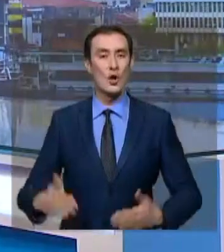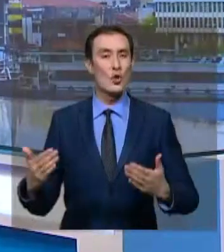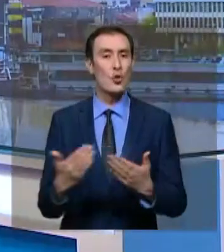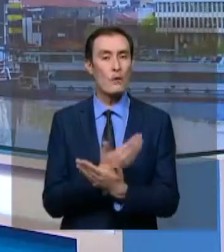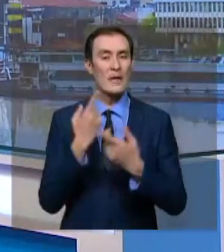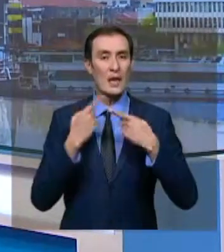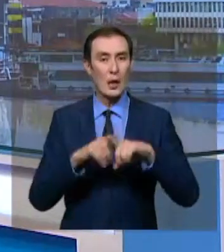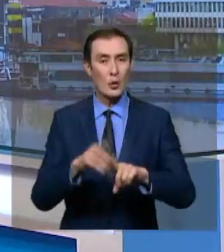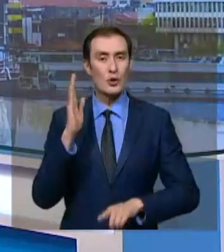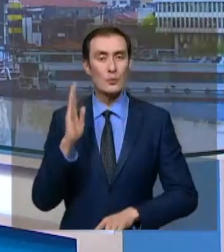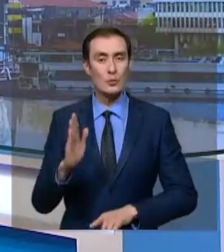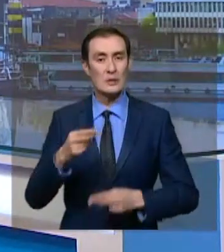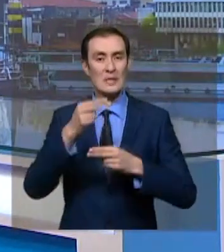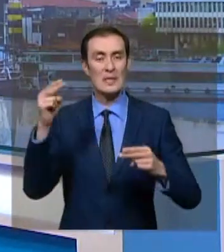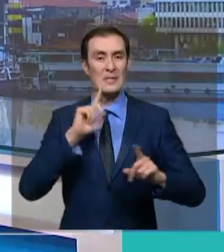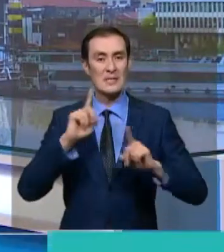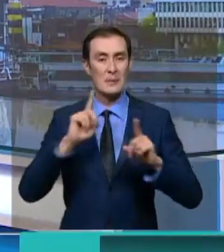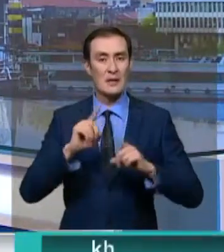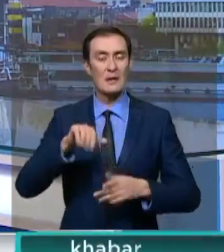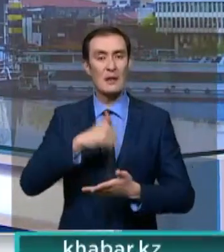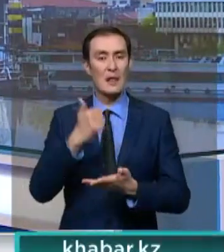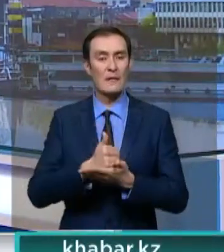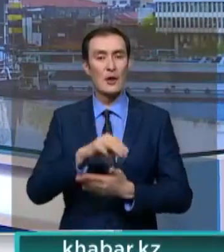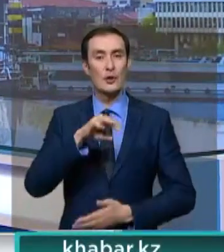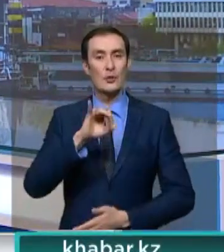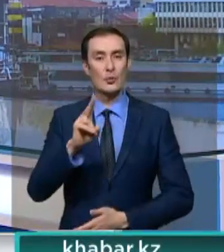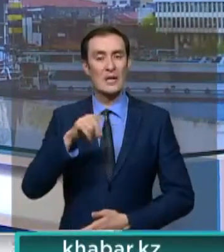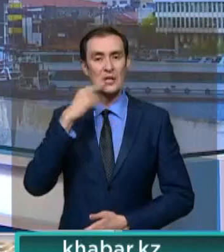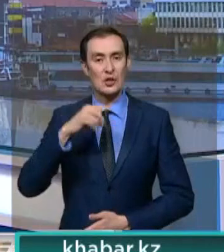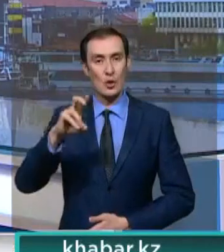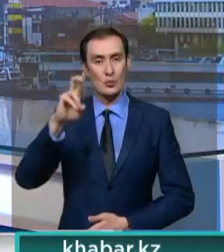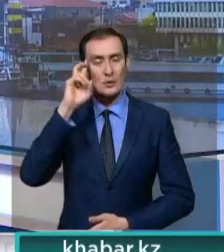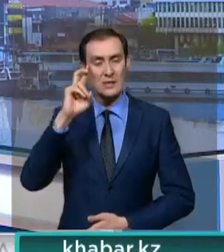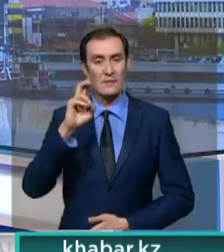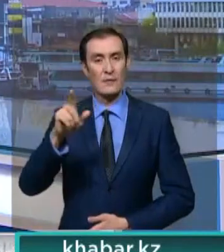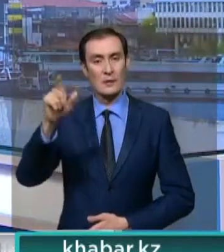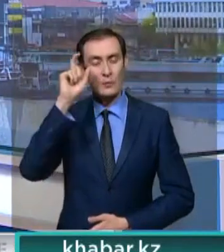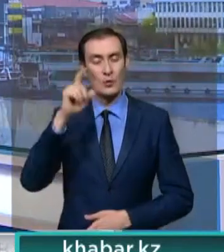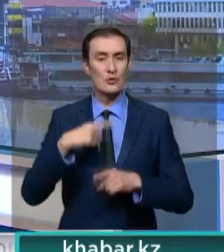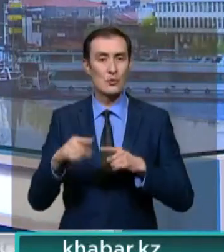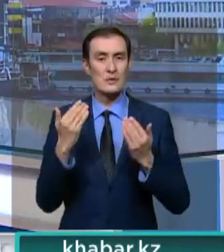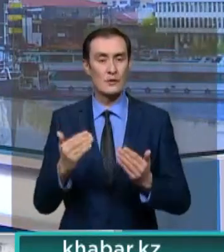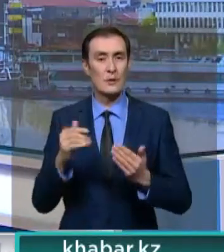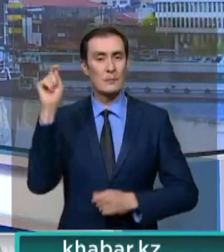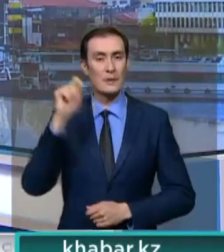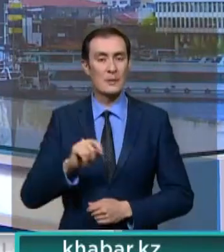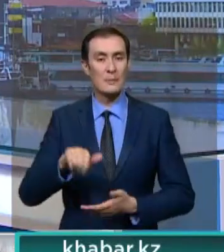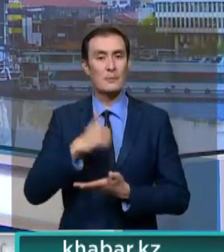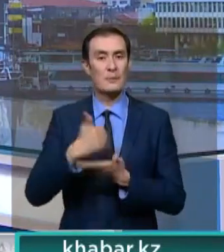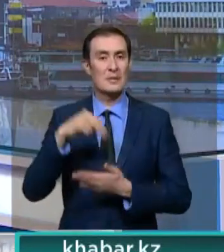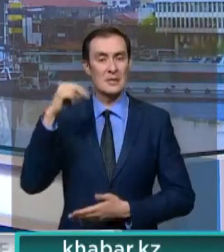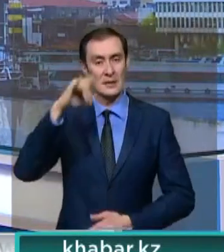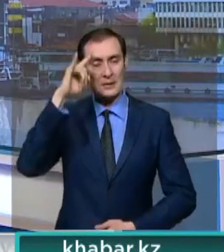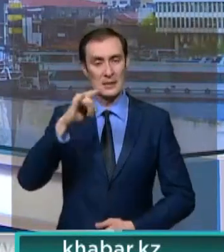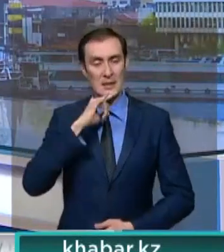Новые технологии станут темой саммита глав тюркоязычных государств, который состоится в Стамбуле буквально на днях. Сегодня в Турцию прибыл президент